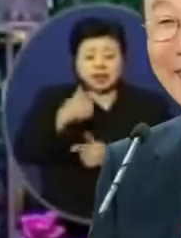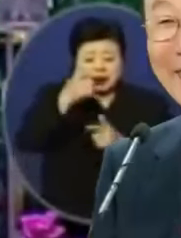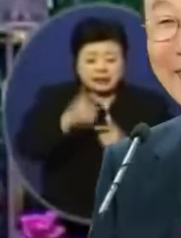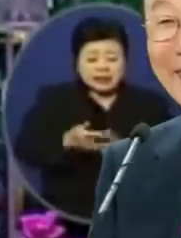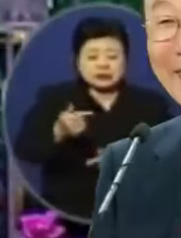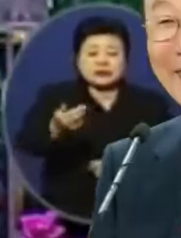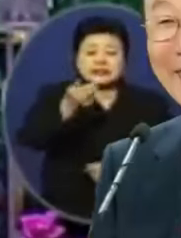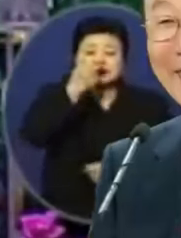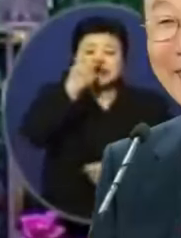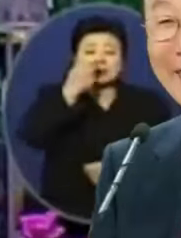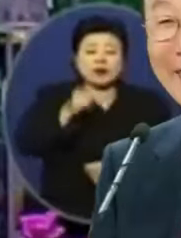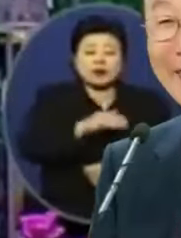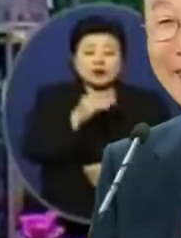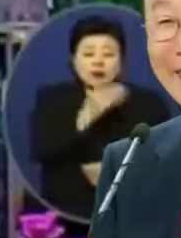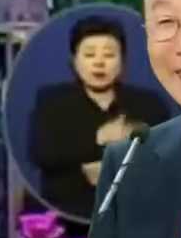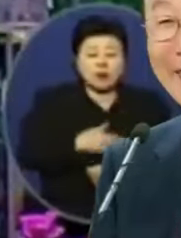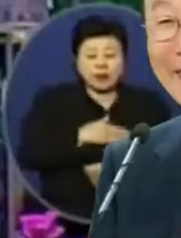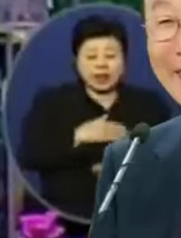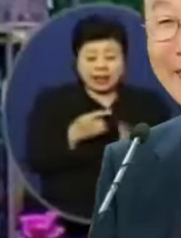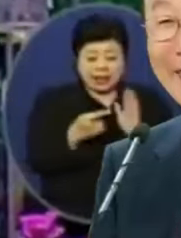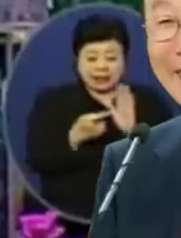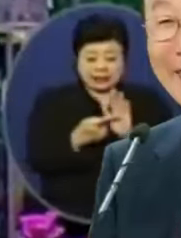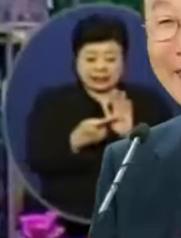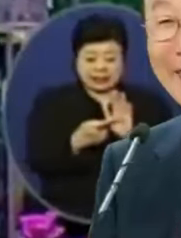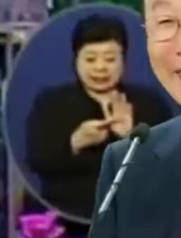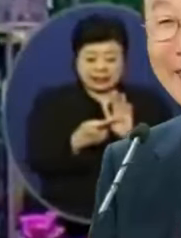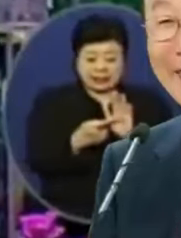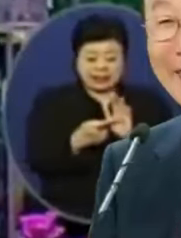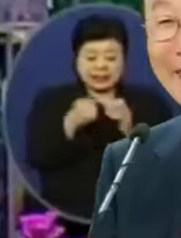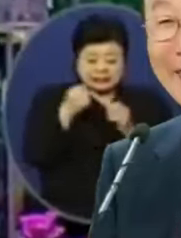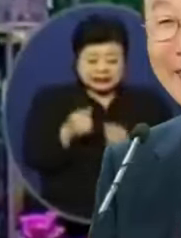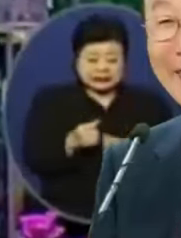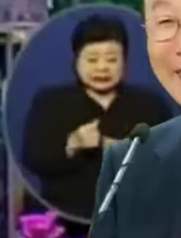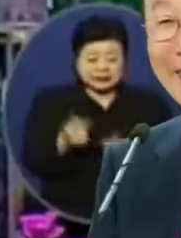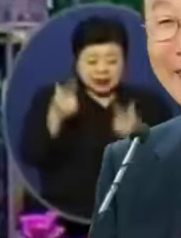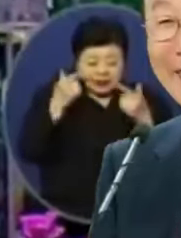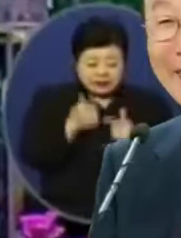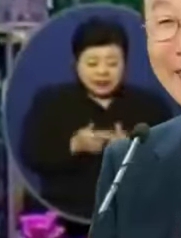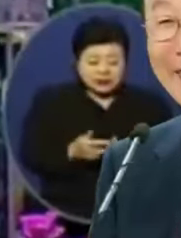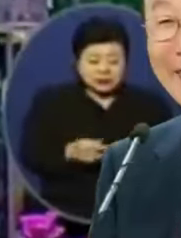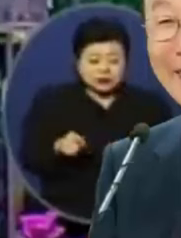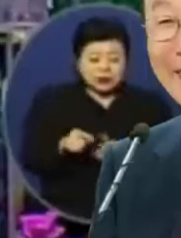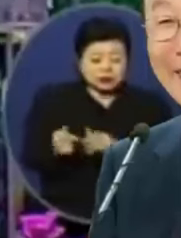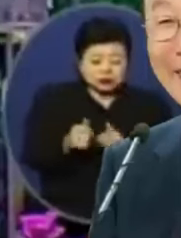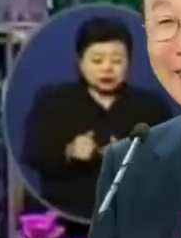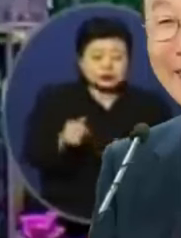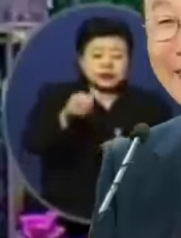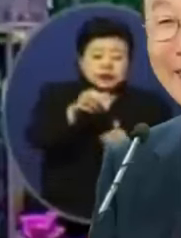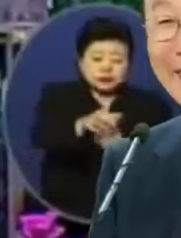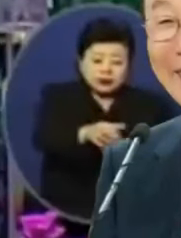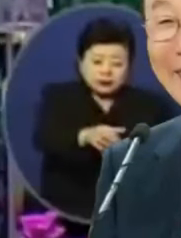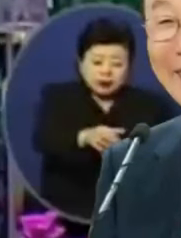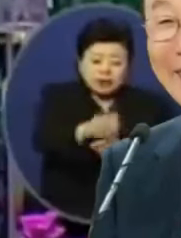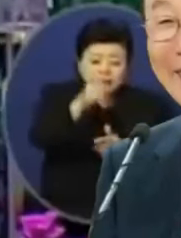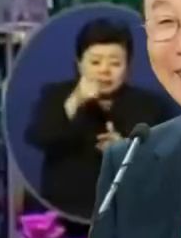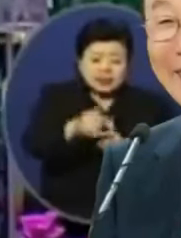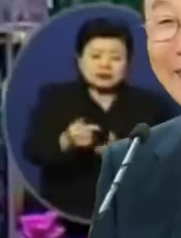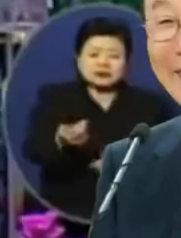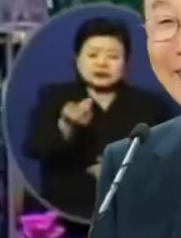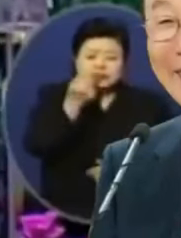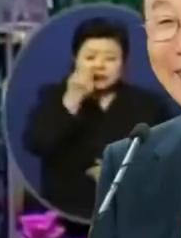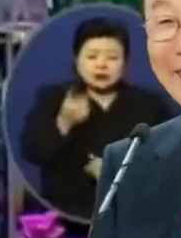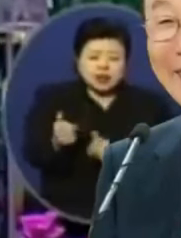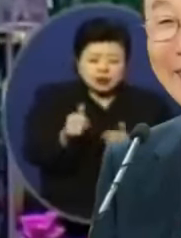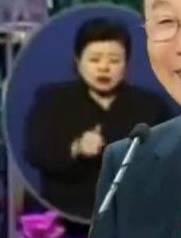예수의 생명이 또한 우리의 몸에 나타나게 하려 함이라. 우리 살아있는 자가 항상 예수를 위하여 죽음에 넘겨지면 예수의 생명이